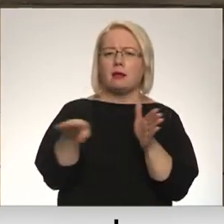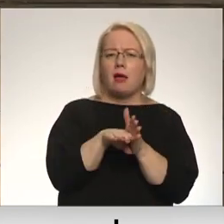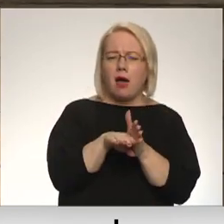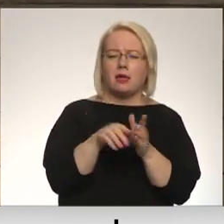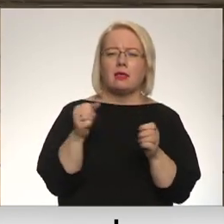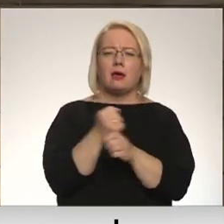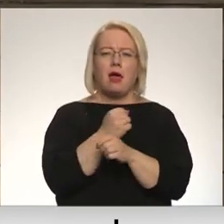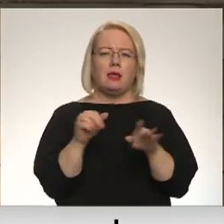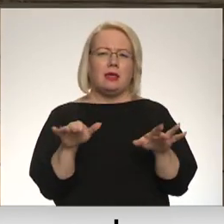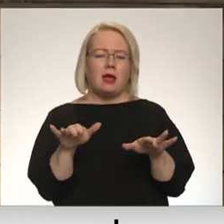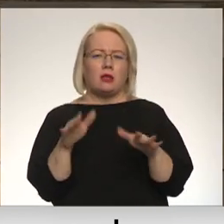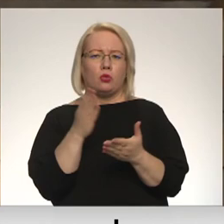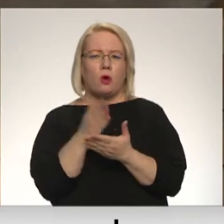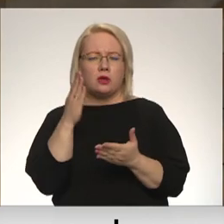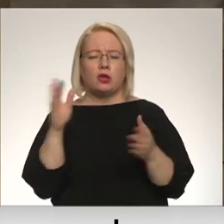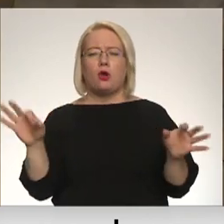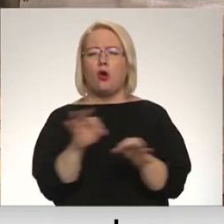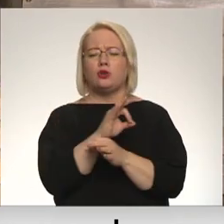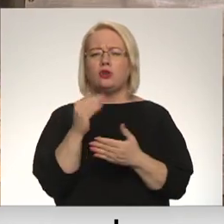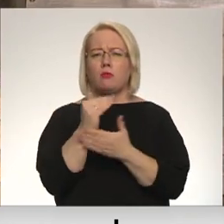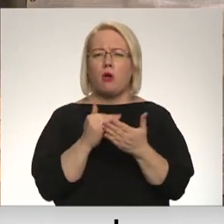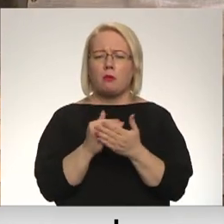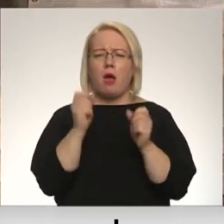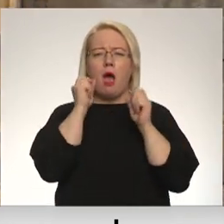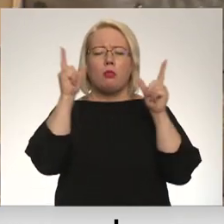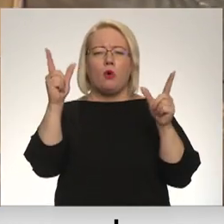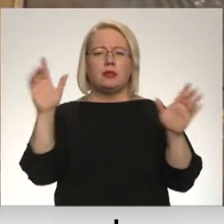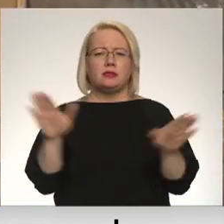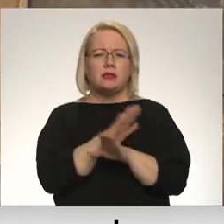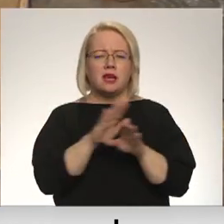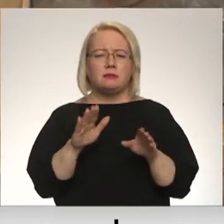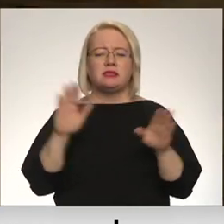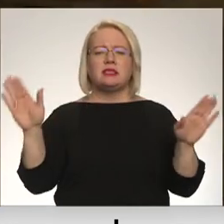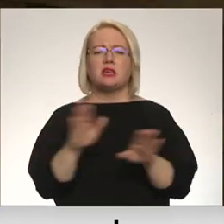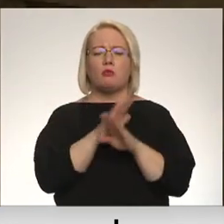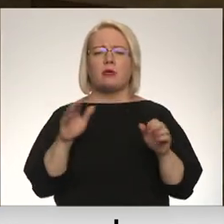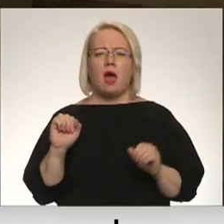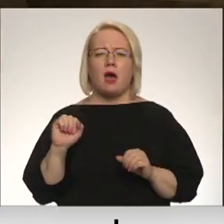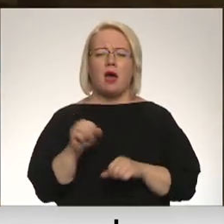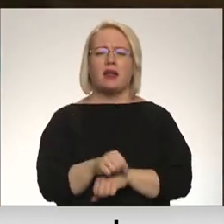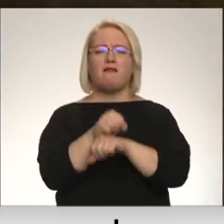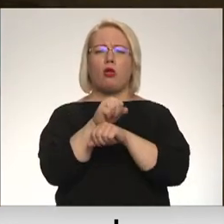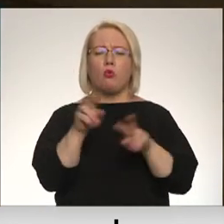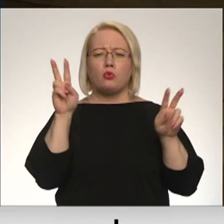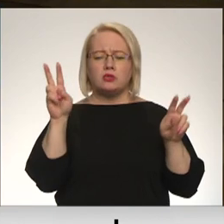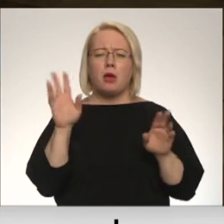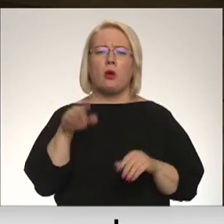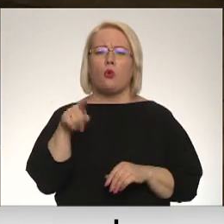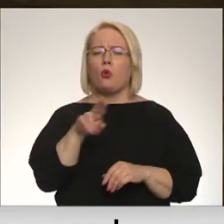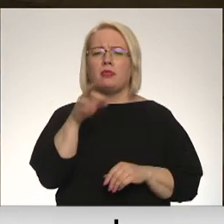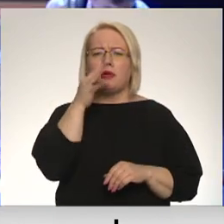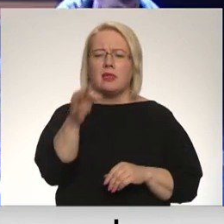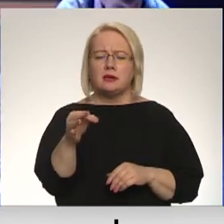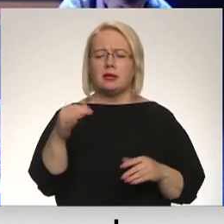norises, to video koncertu programmas Atmodas, dziesmas, dziesmotā revolūcija un par to, ko es tev neteicu, teātri